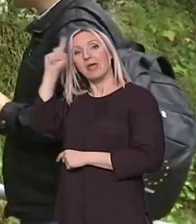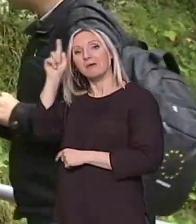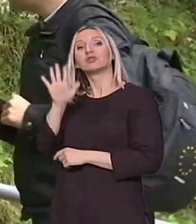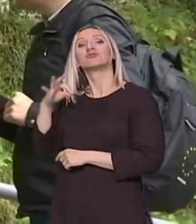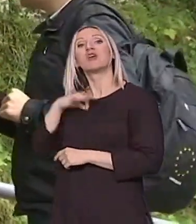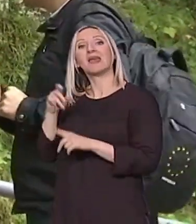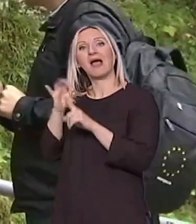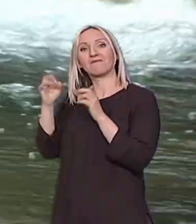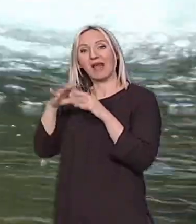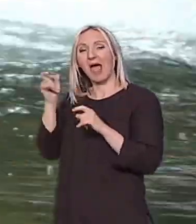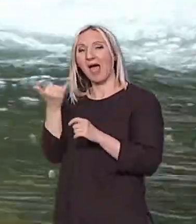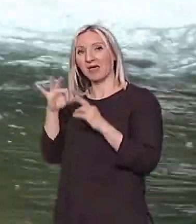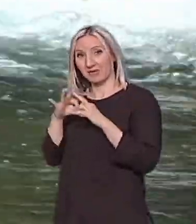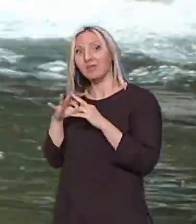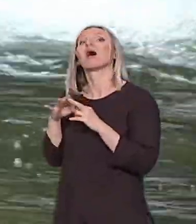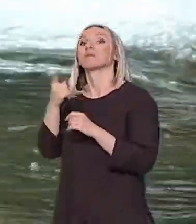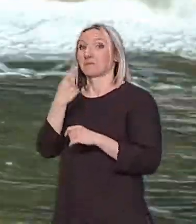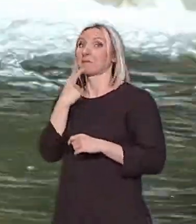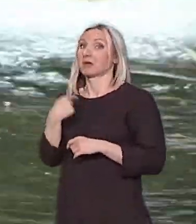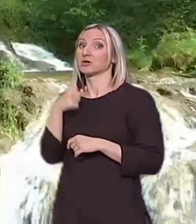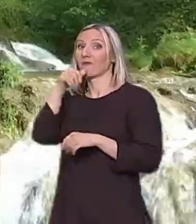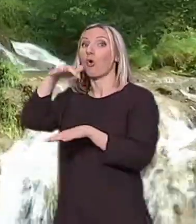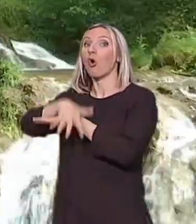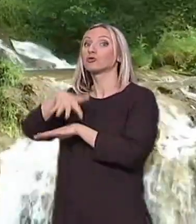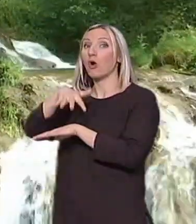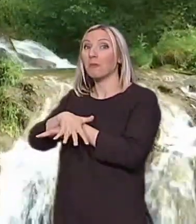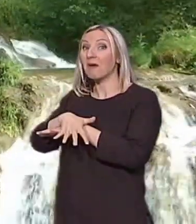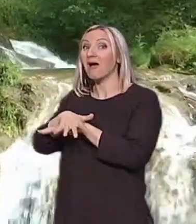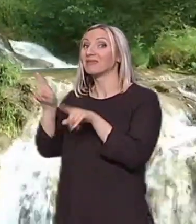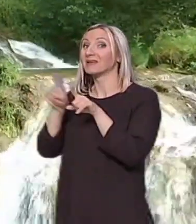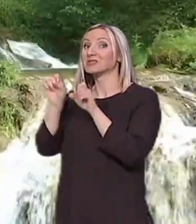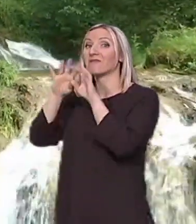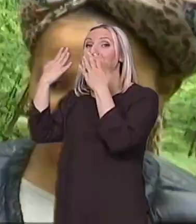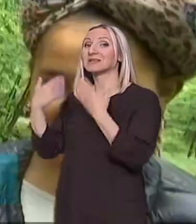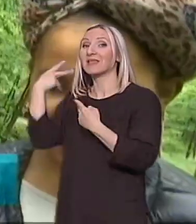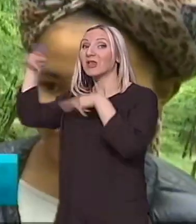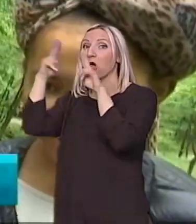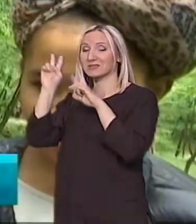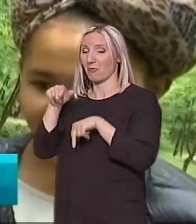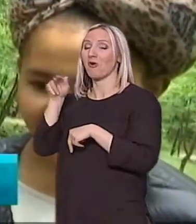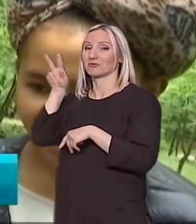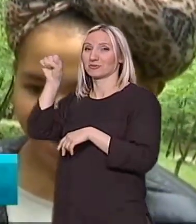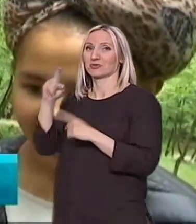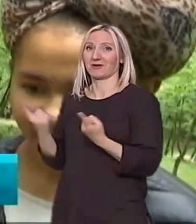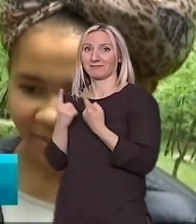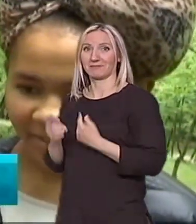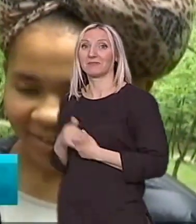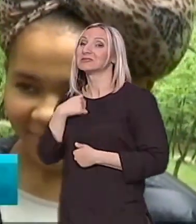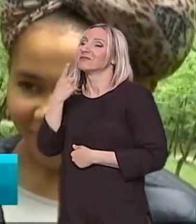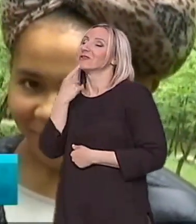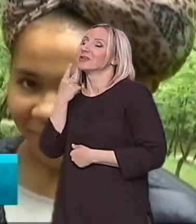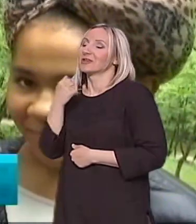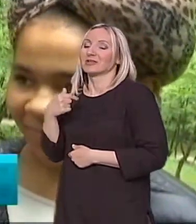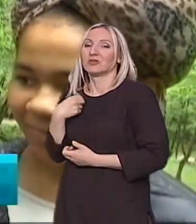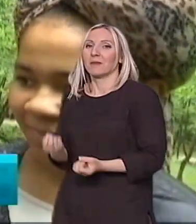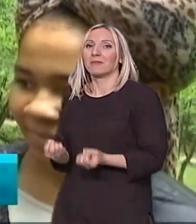Frajom uverava me da je vodopad Gostilje i na mapama inostranih turističkih sajtova. Sviđa mi se priroda i sve u